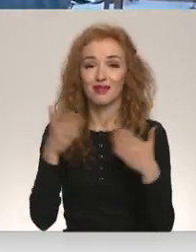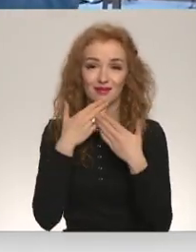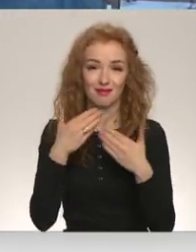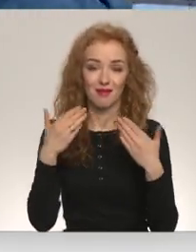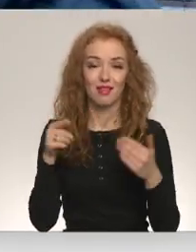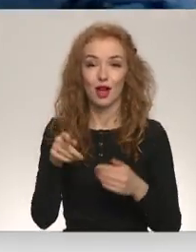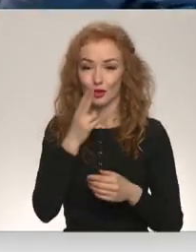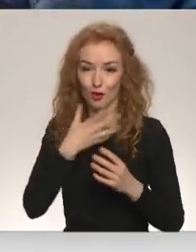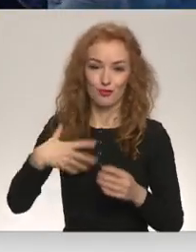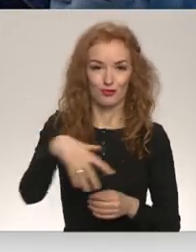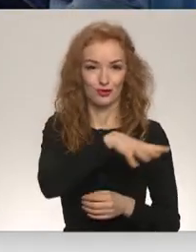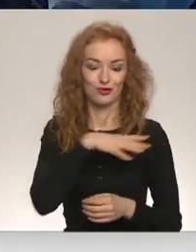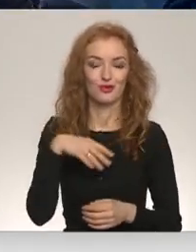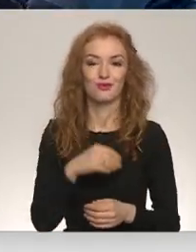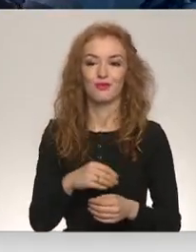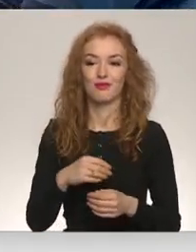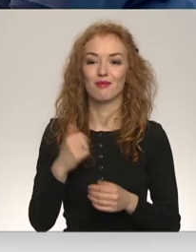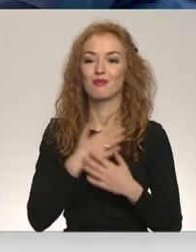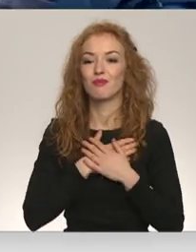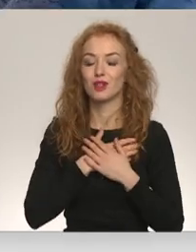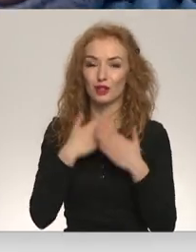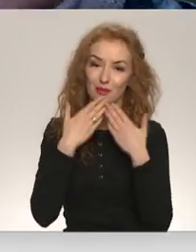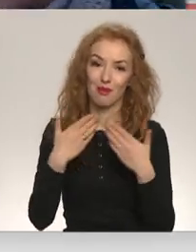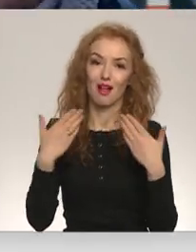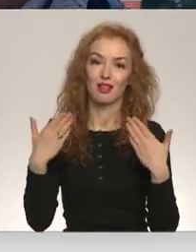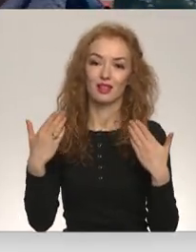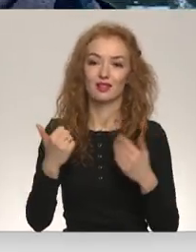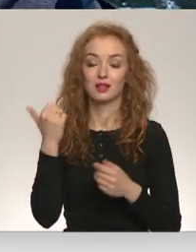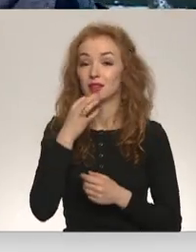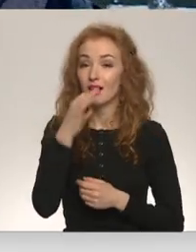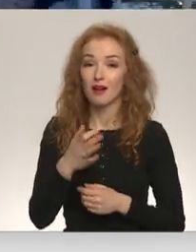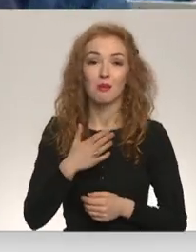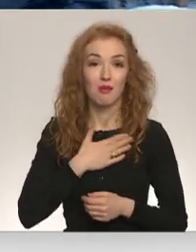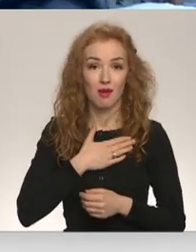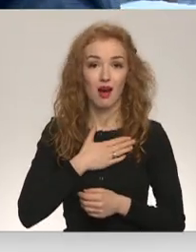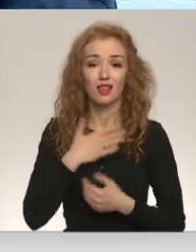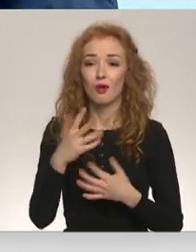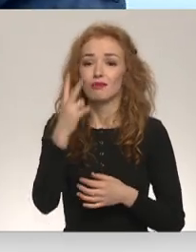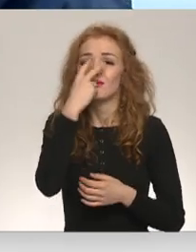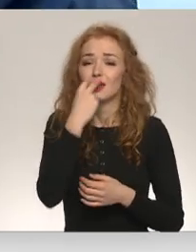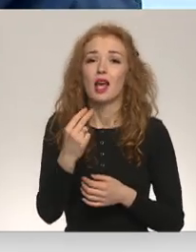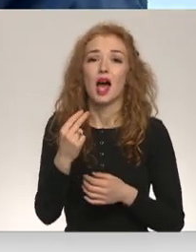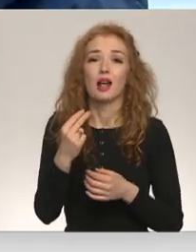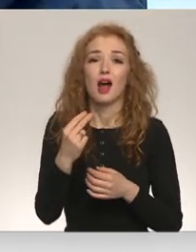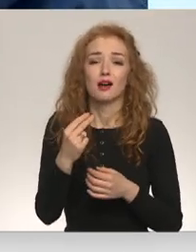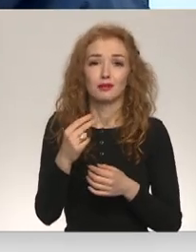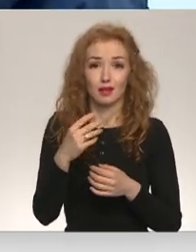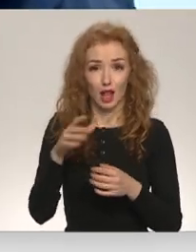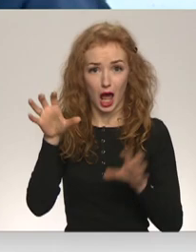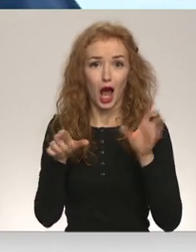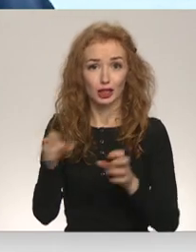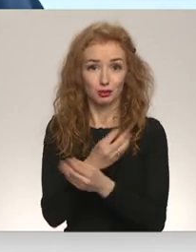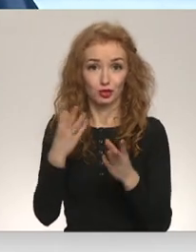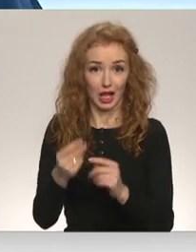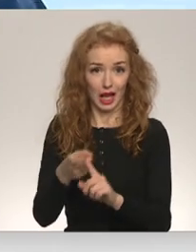Tas no mums. Jā, mīļš paldies! Jo man jau ir tā pierasta to dzimšanas dienu, ka tas jau man ir,